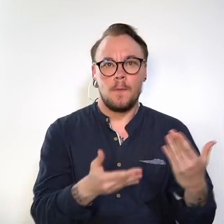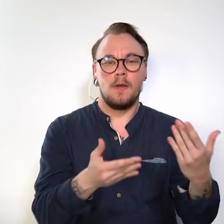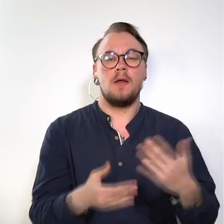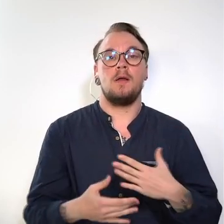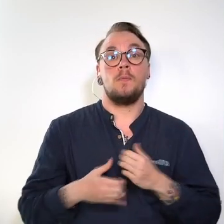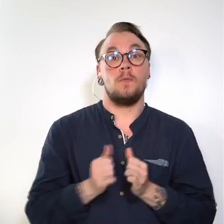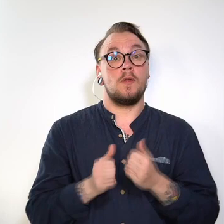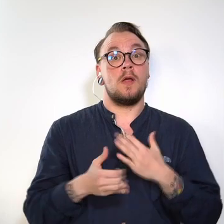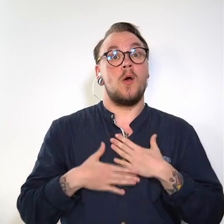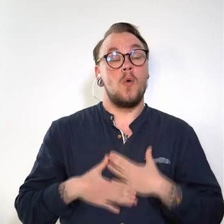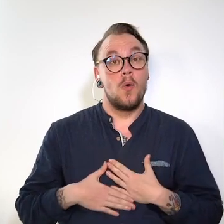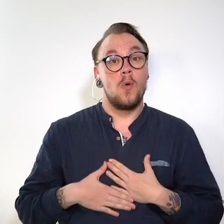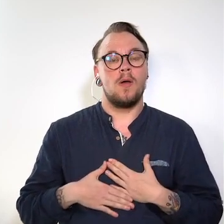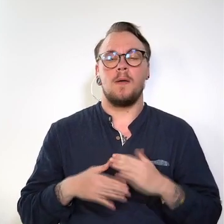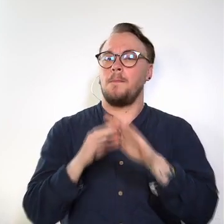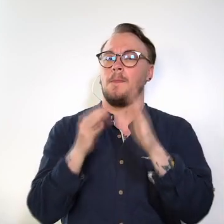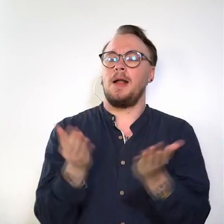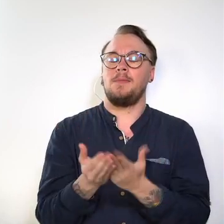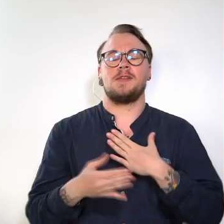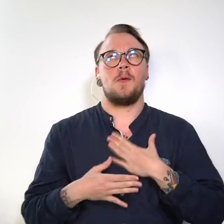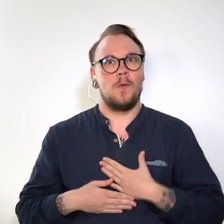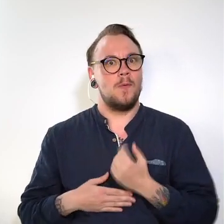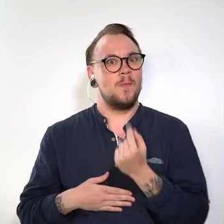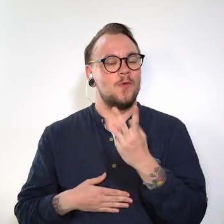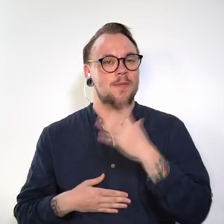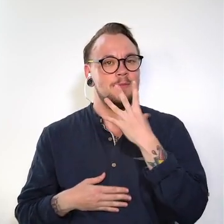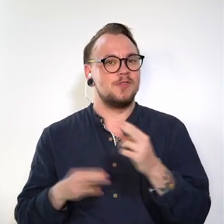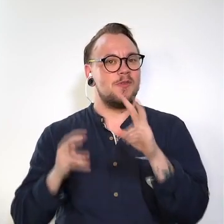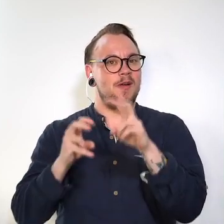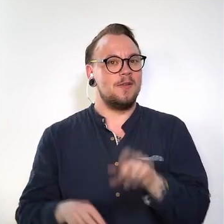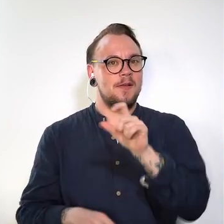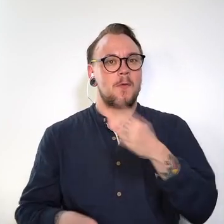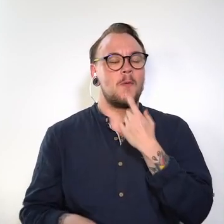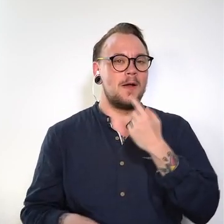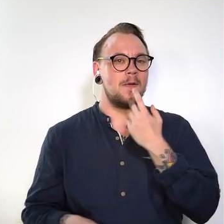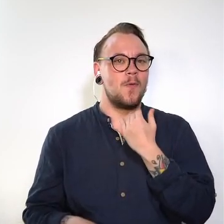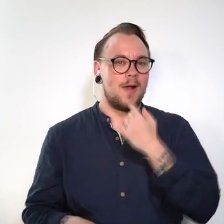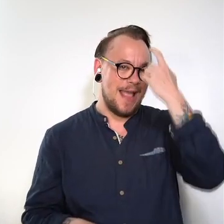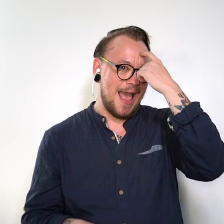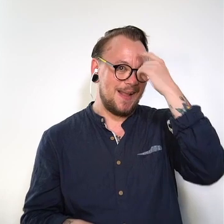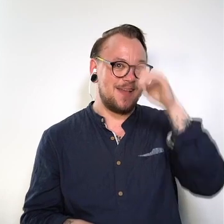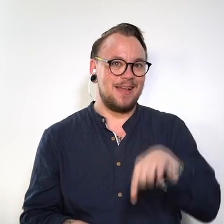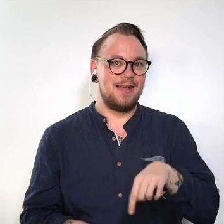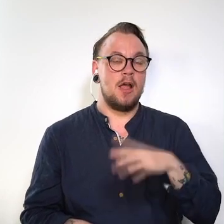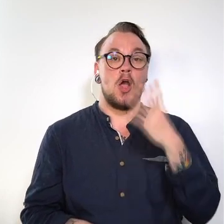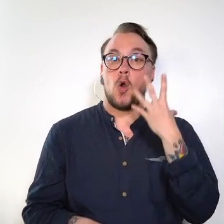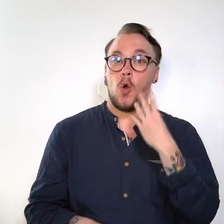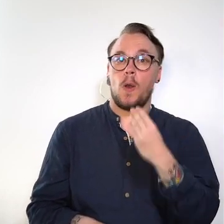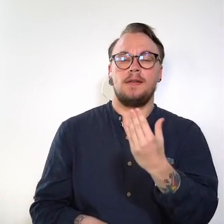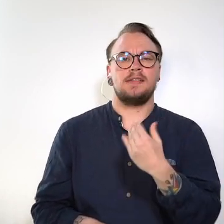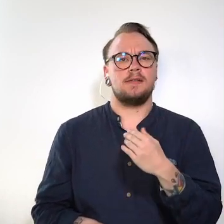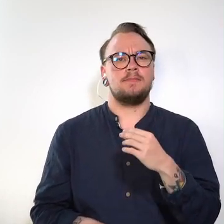onneksi saatiin maailmassa on järkeviäkin psykoanalytikoita, kuten Hollannista psykoanalytikko Nico Speyer, joka